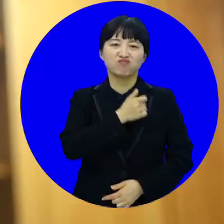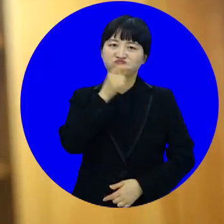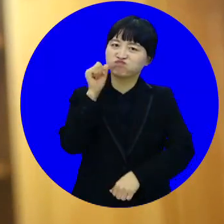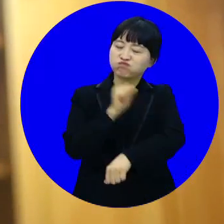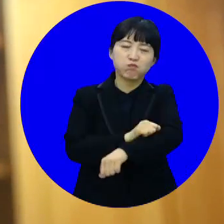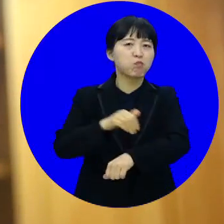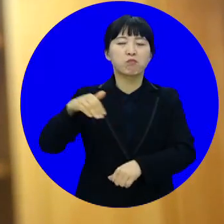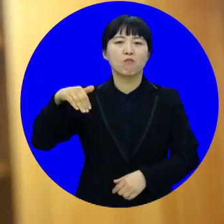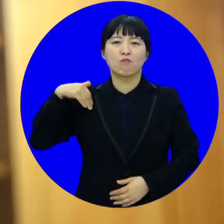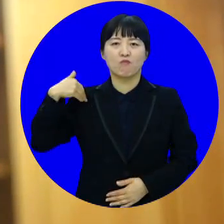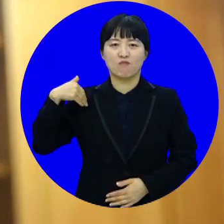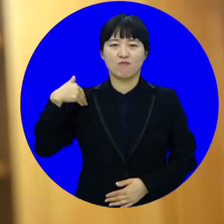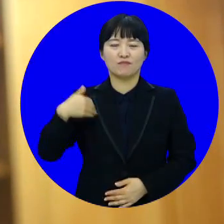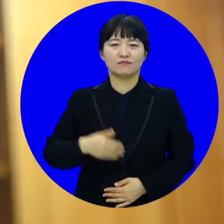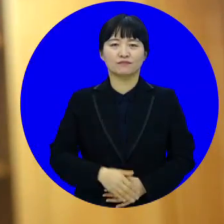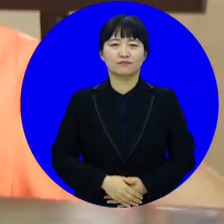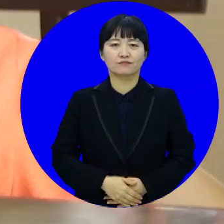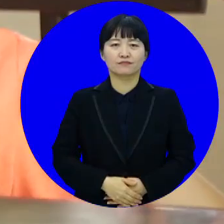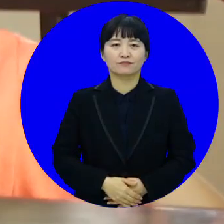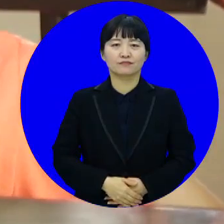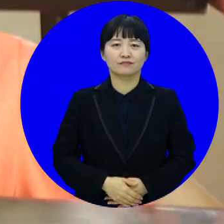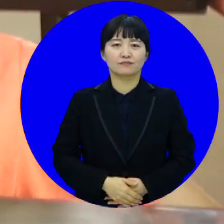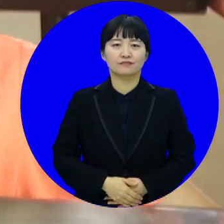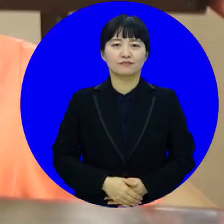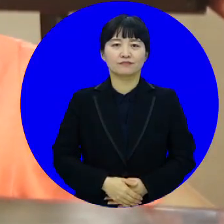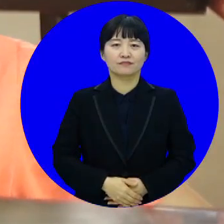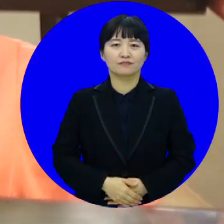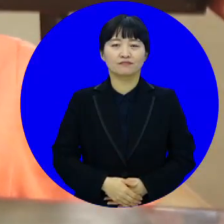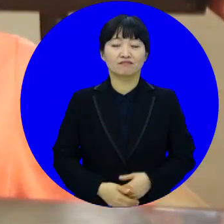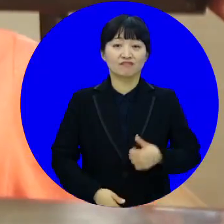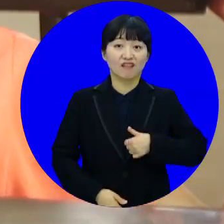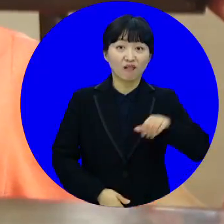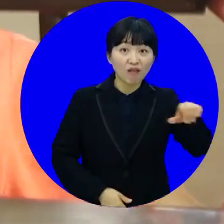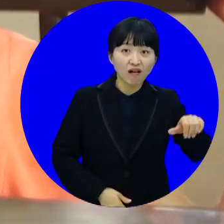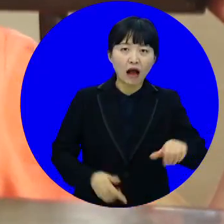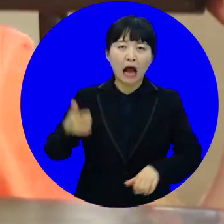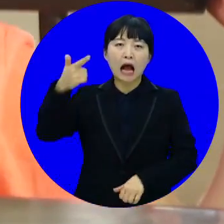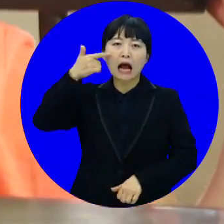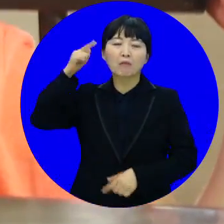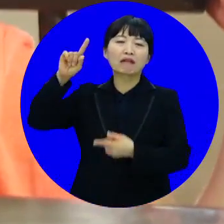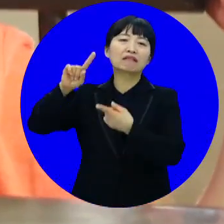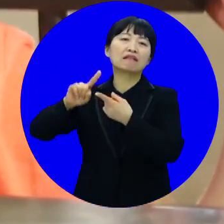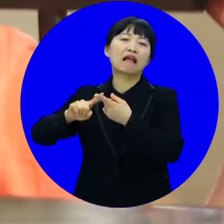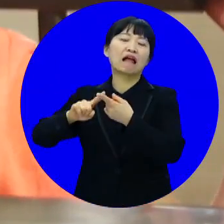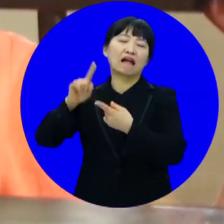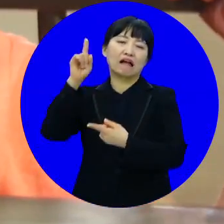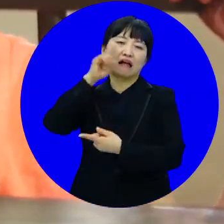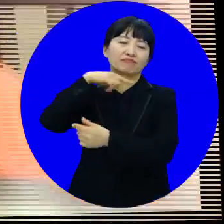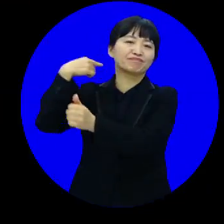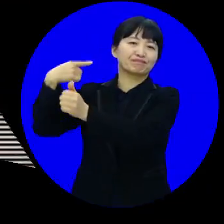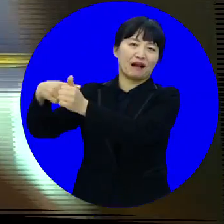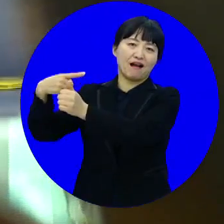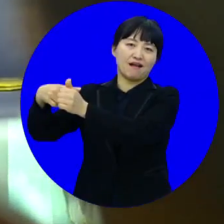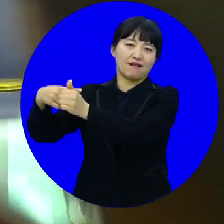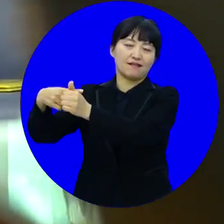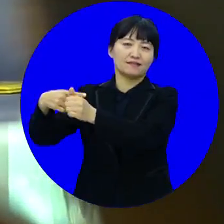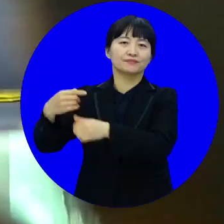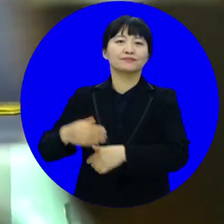썩이더니 인간 좀 됐는지 모르겠다. 아이 앞에서 전 배우자 험담하기.